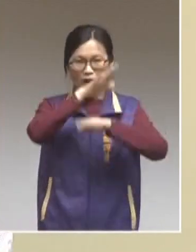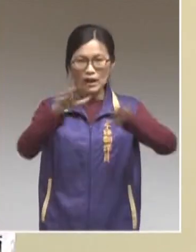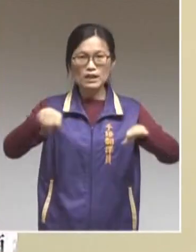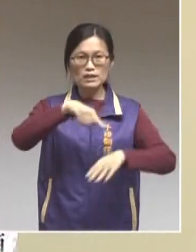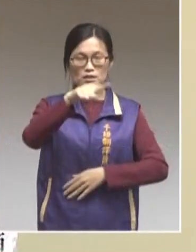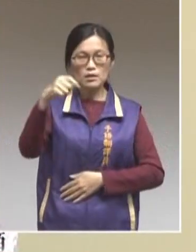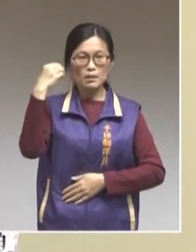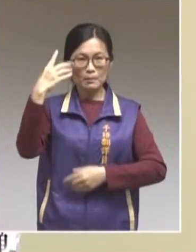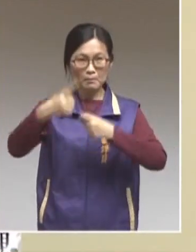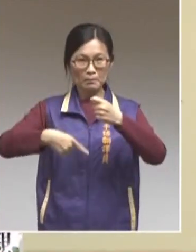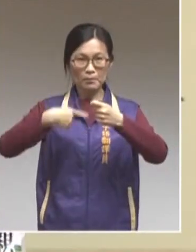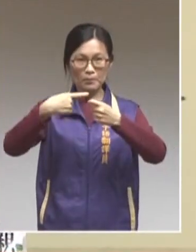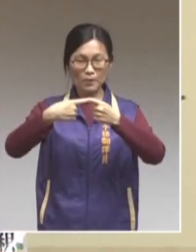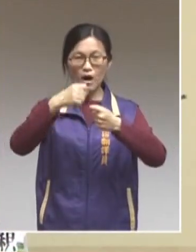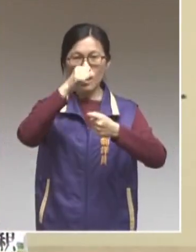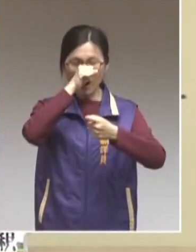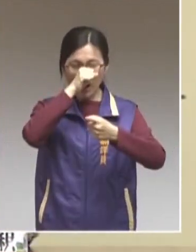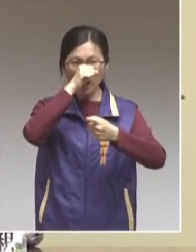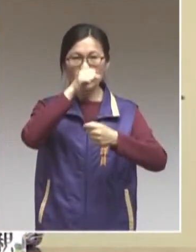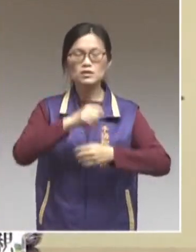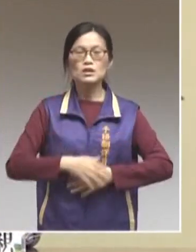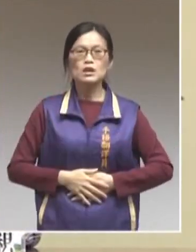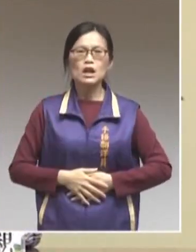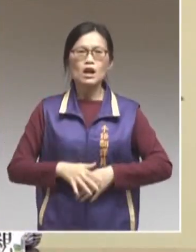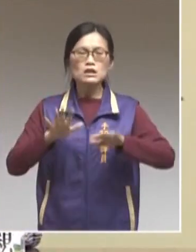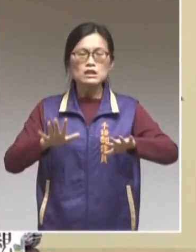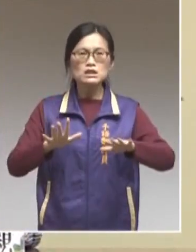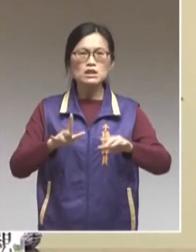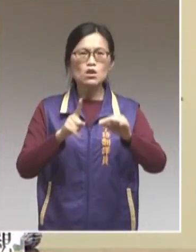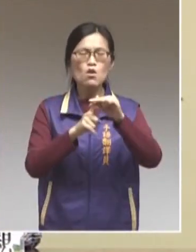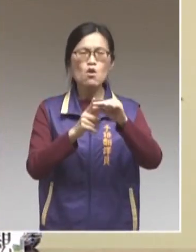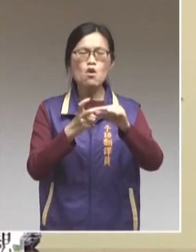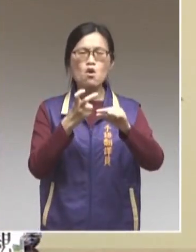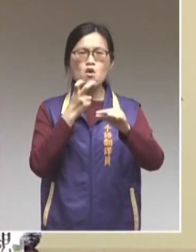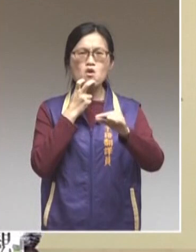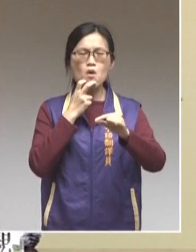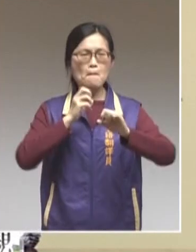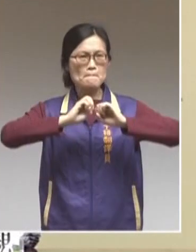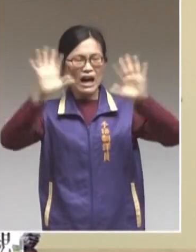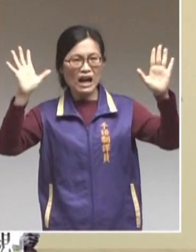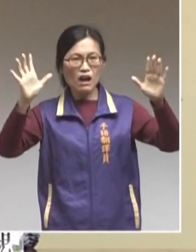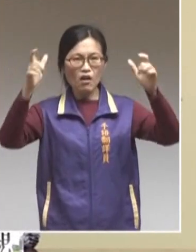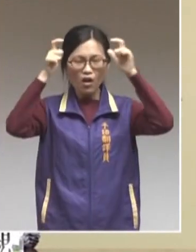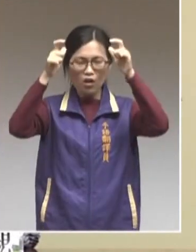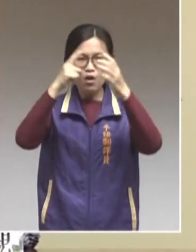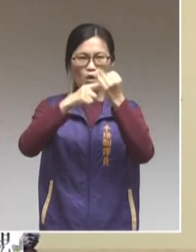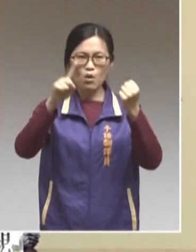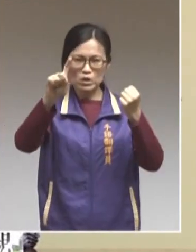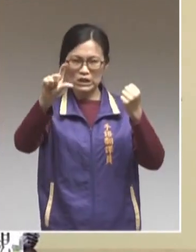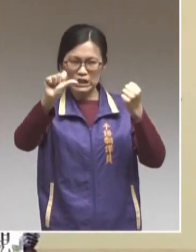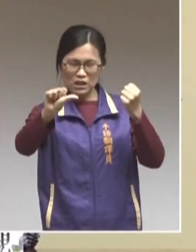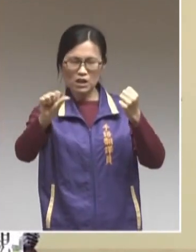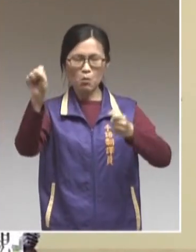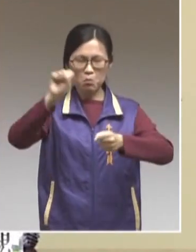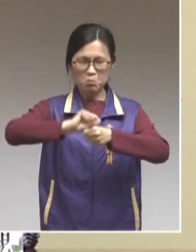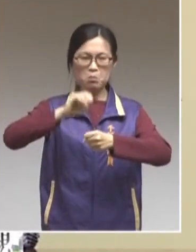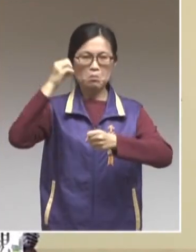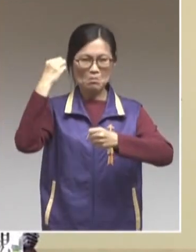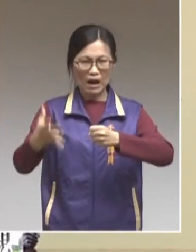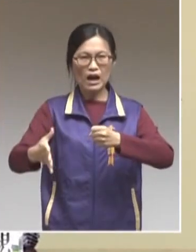好。那就今天中央公布高雄市这边总共15例确诊